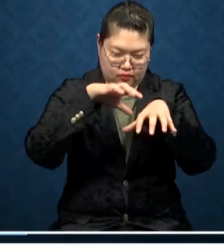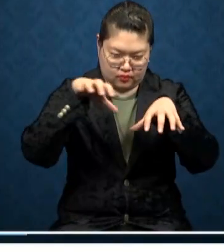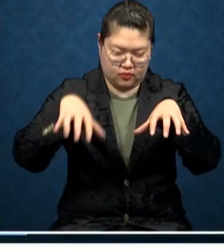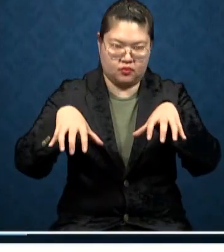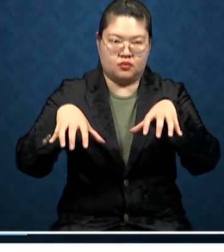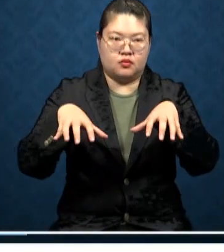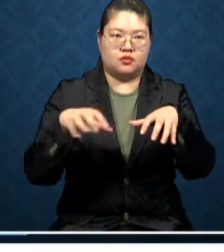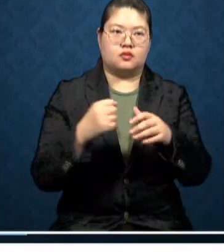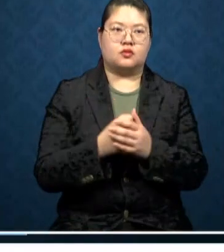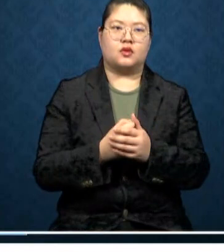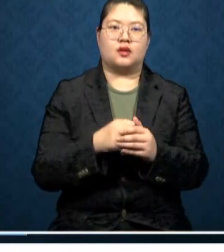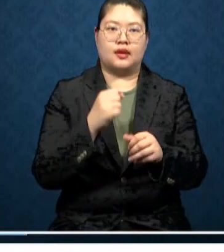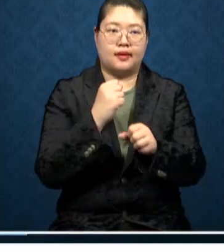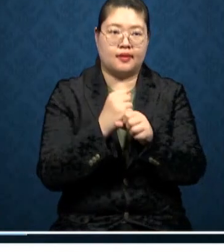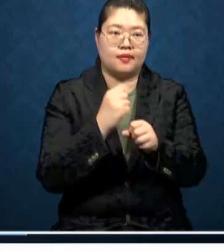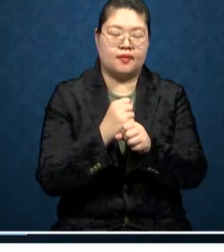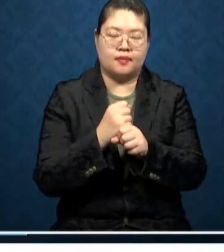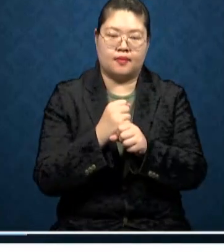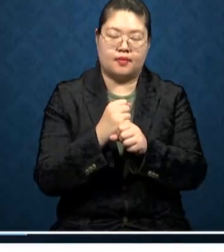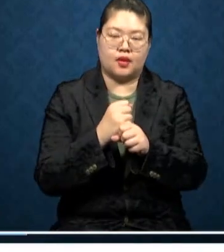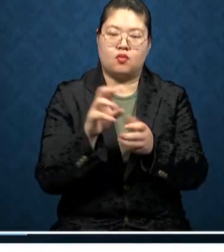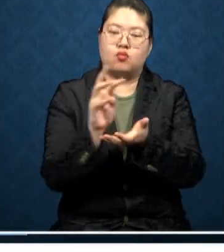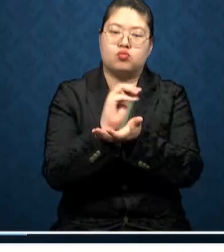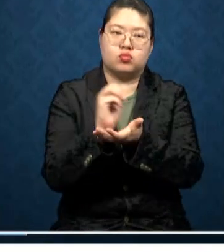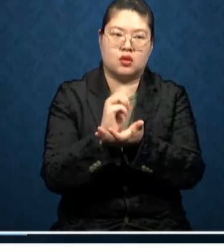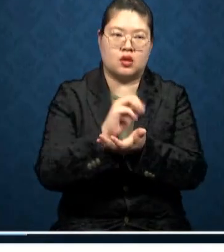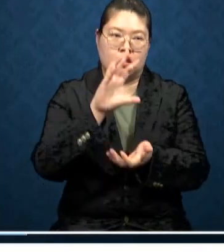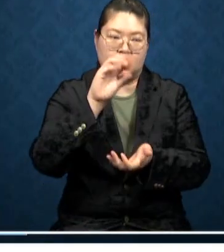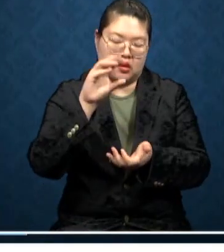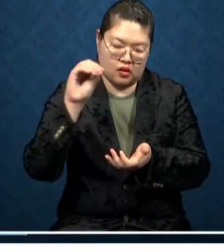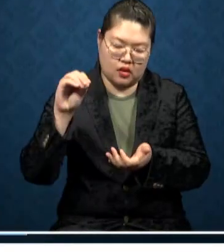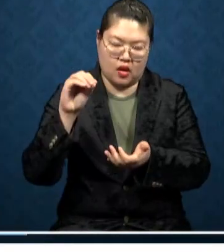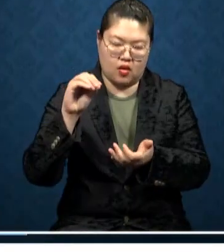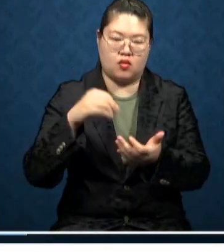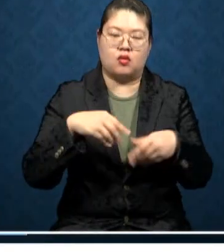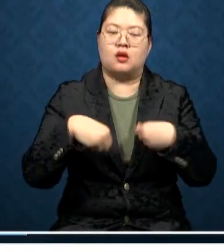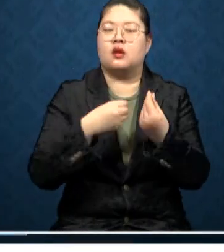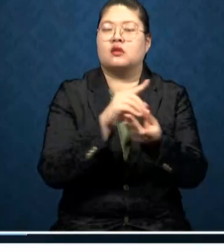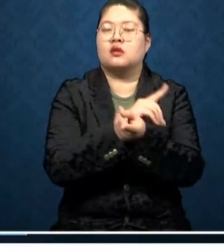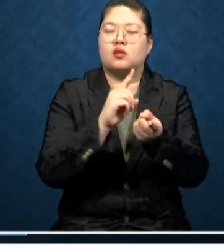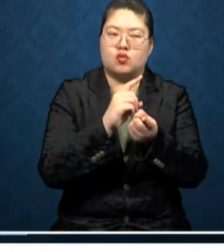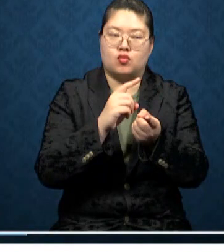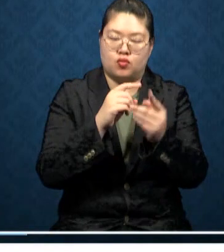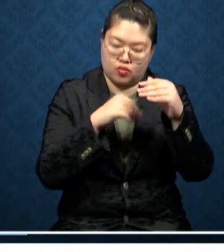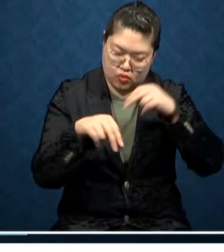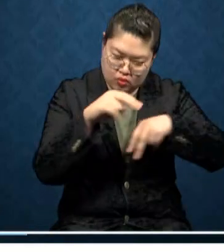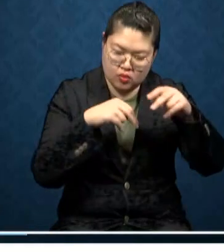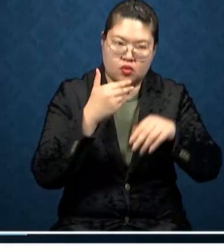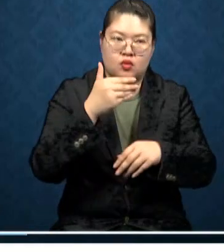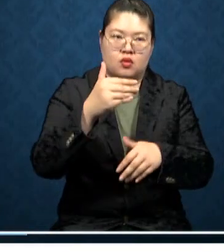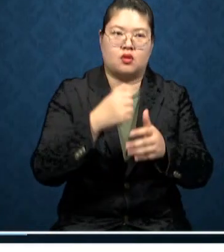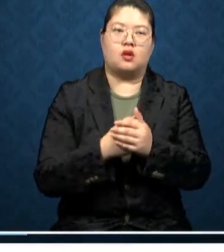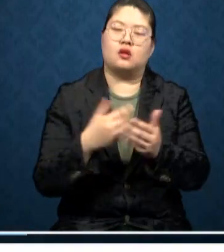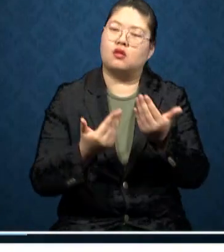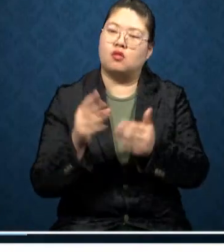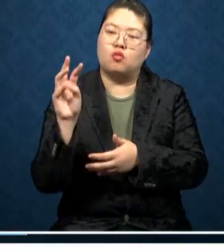ได้เตรียมพิจารณาจัดตั้งมูลนิธิ ST STเพื่อสังคมสันติสุขยั่งยืนหรืออาจเข้าร่วมกับมูลนิธิที่มีอุดมการ